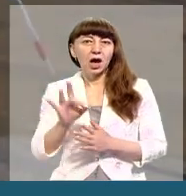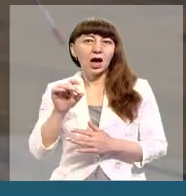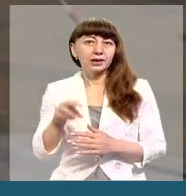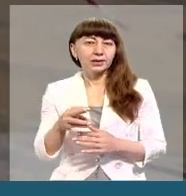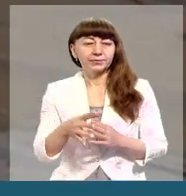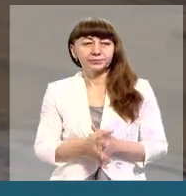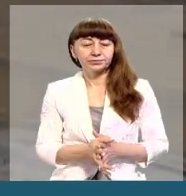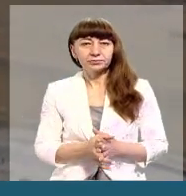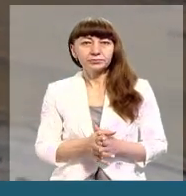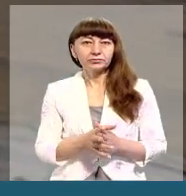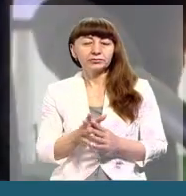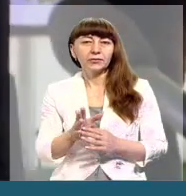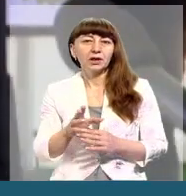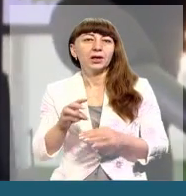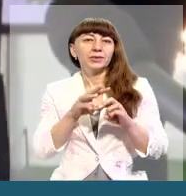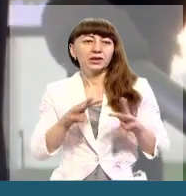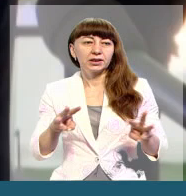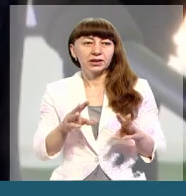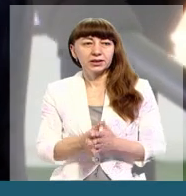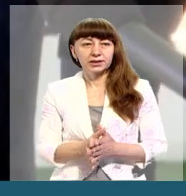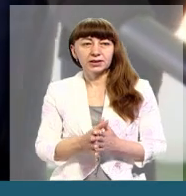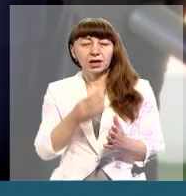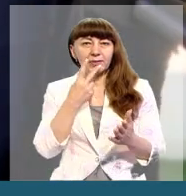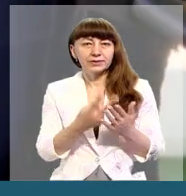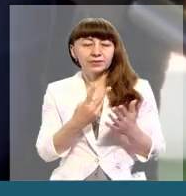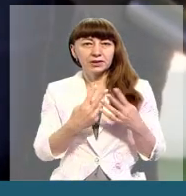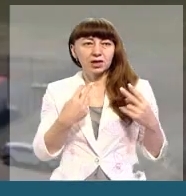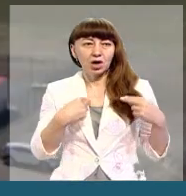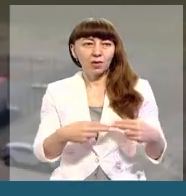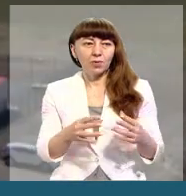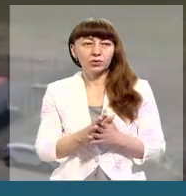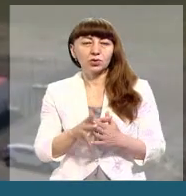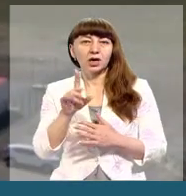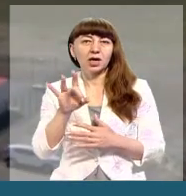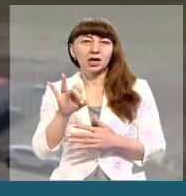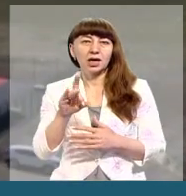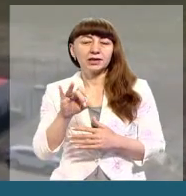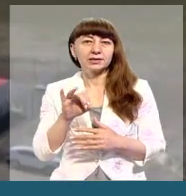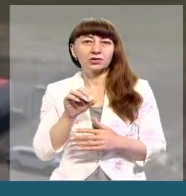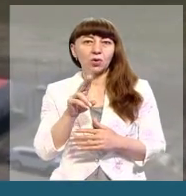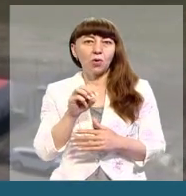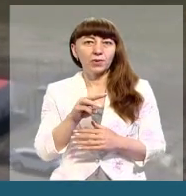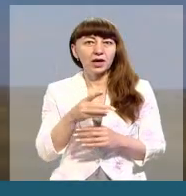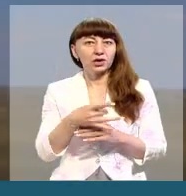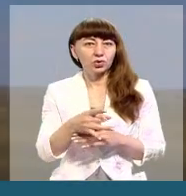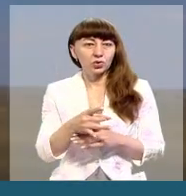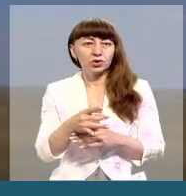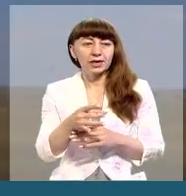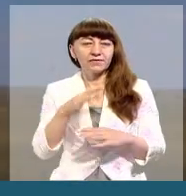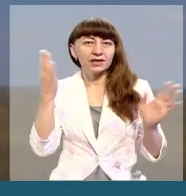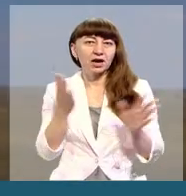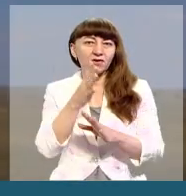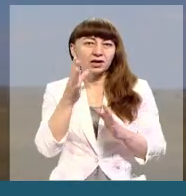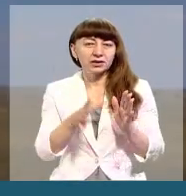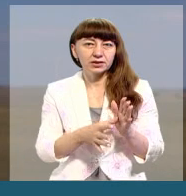жұмысымен танысты. Бұл жобаны іске асыруға 69 миллиард теңге жеке инвестиция салынды. Қазақстандағы ең ірі турбина жыл сайын 195 гигаватт